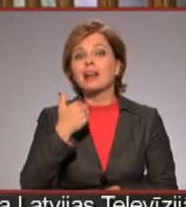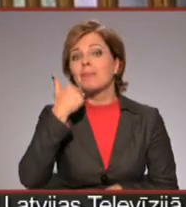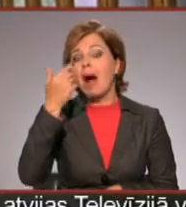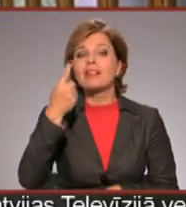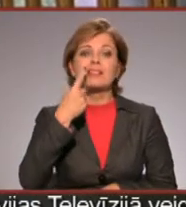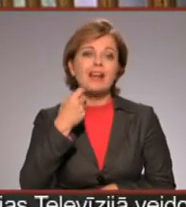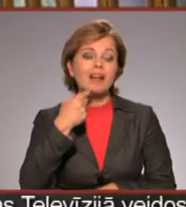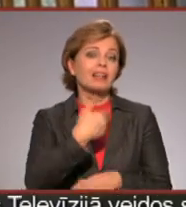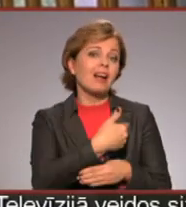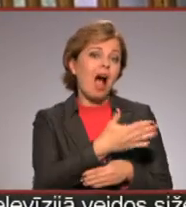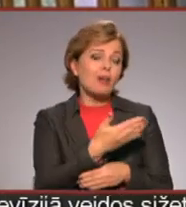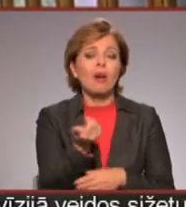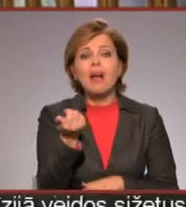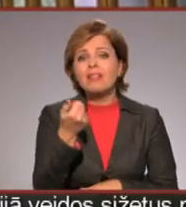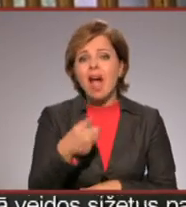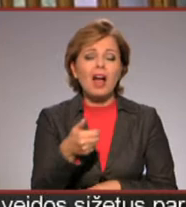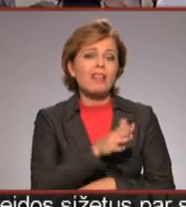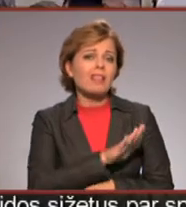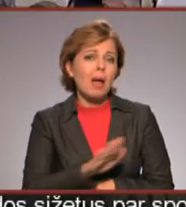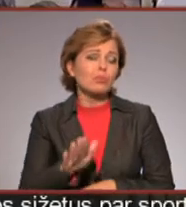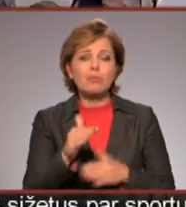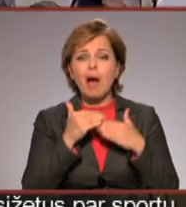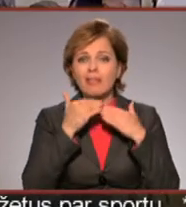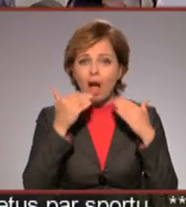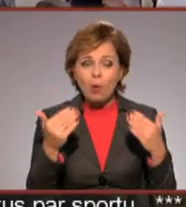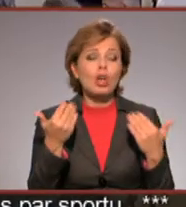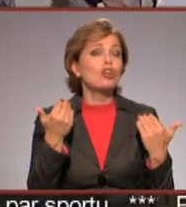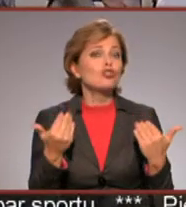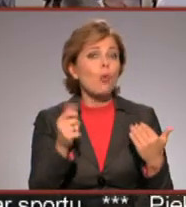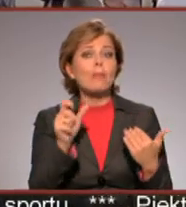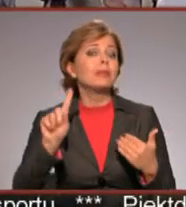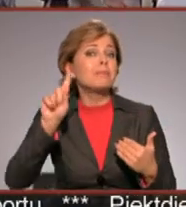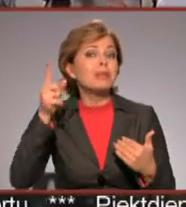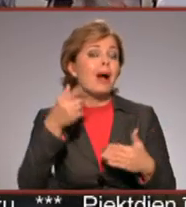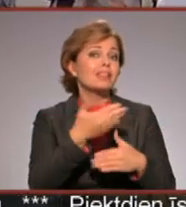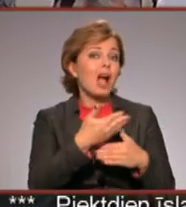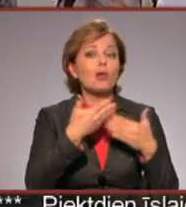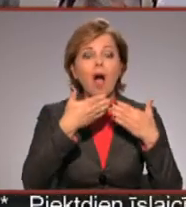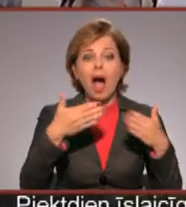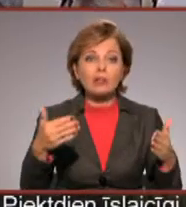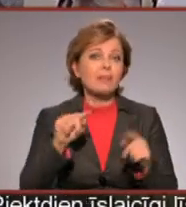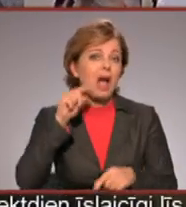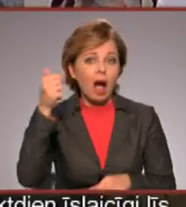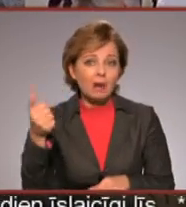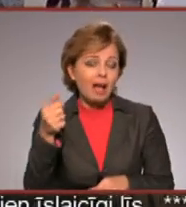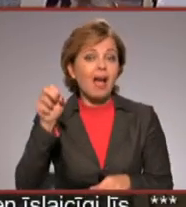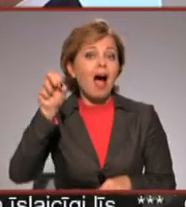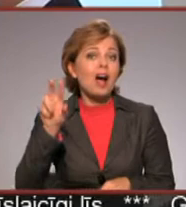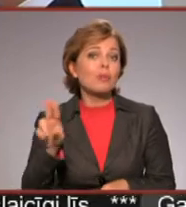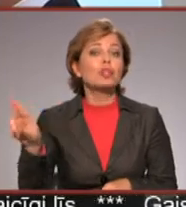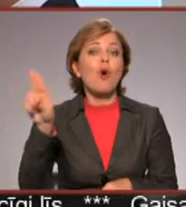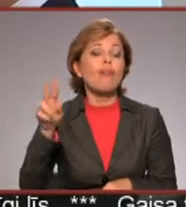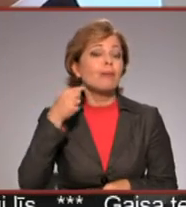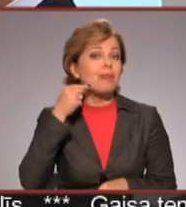sarkanā karoga nekad nebūs pa daudz. Šobrīd domāts, ka pirmais šāds karogs tiks atklāts jau nākamā gada 18. novembrī